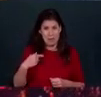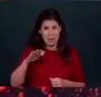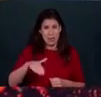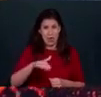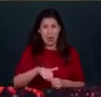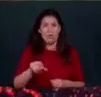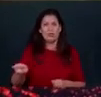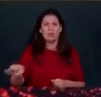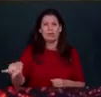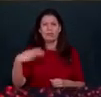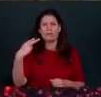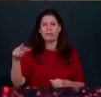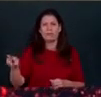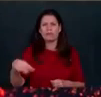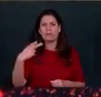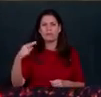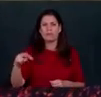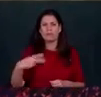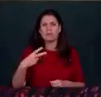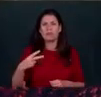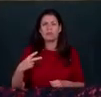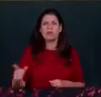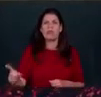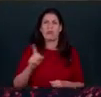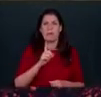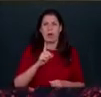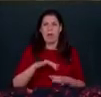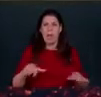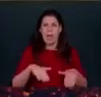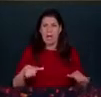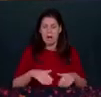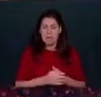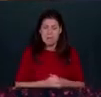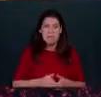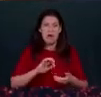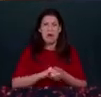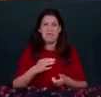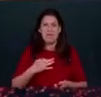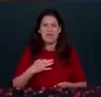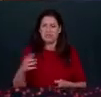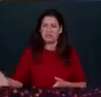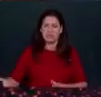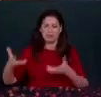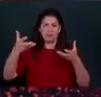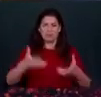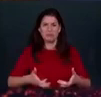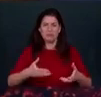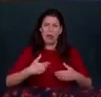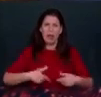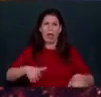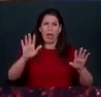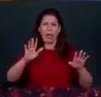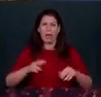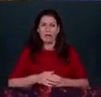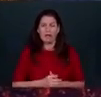הוא היה מסתכל עליי וגם נכנס אליי למים. חבר שלי שם אותו על הסוף ופשוט שלח אותו, ואני יושב בחוף